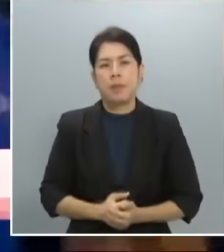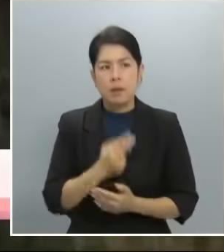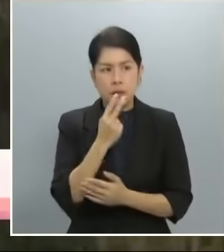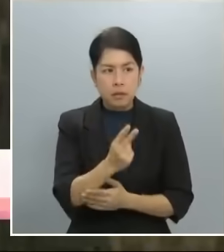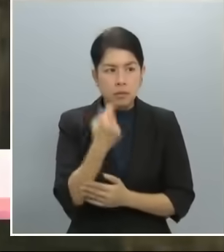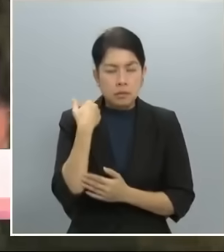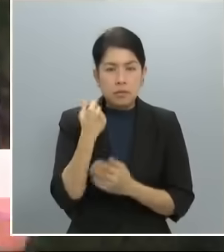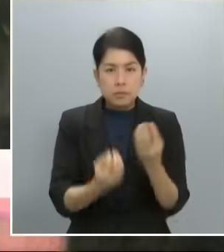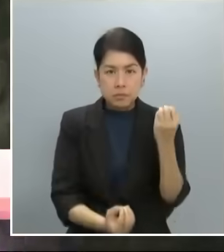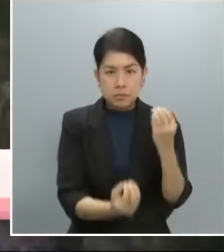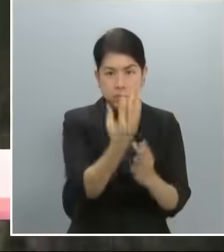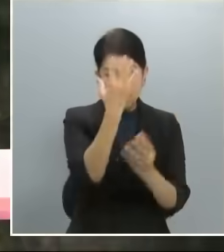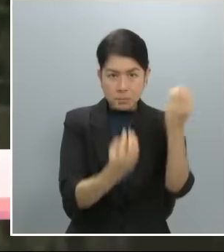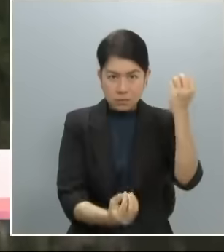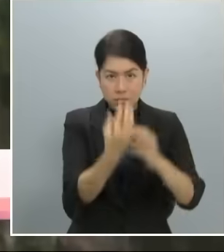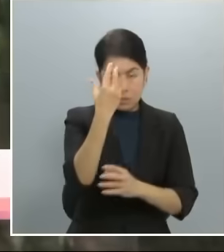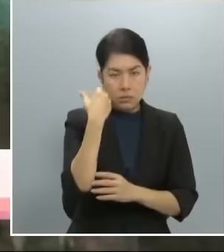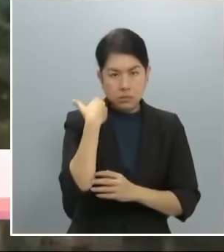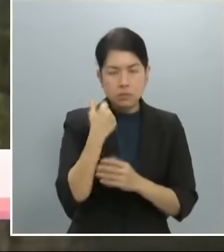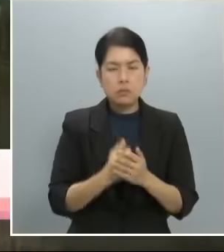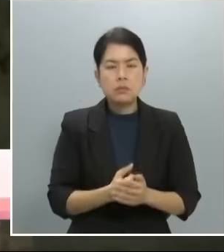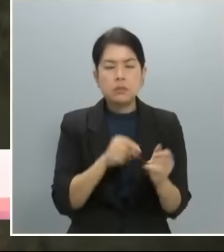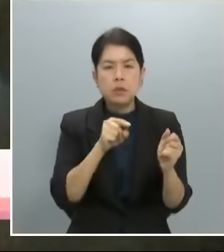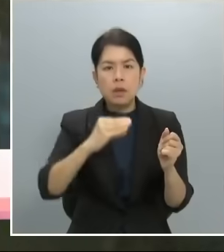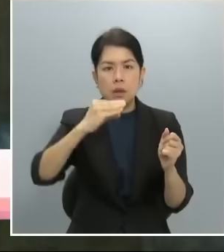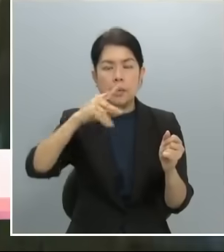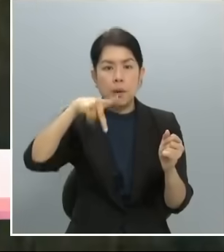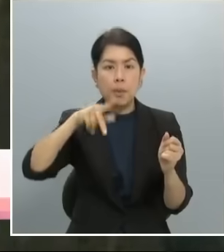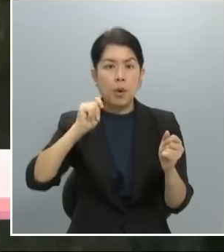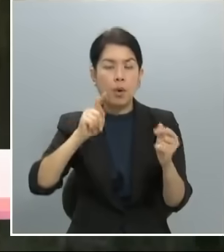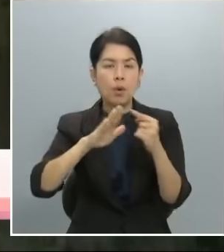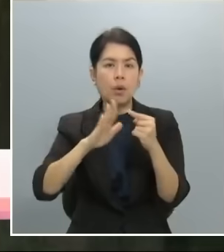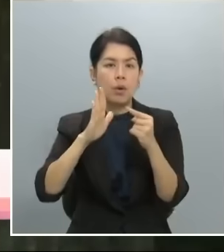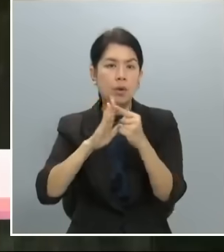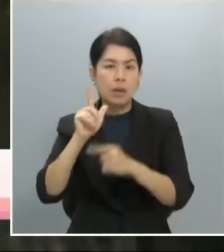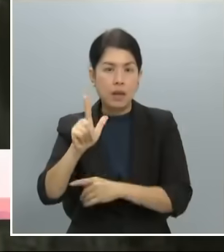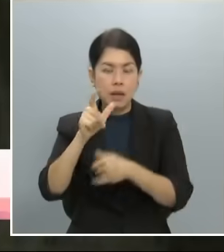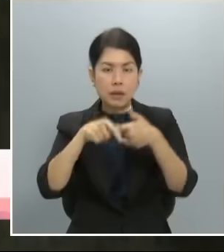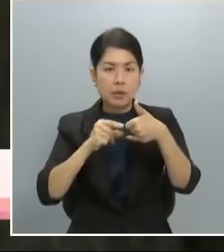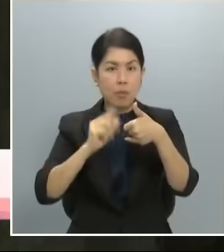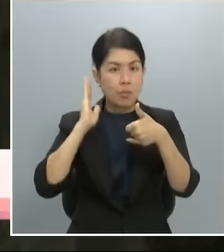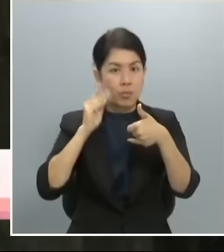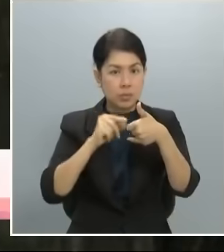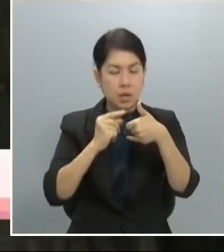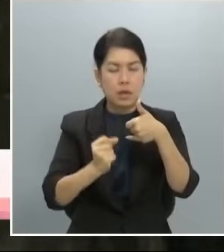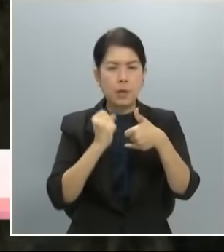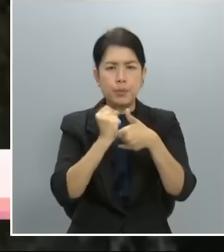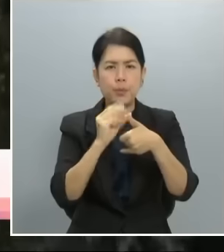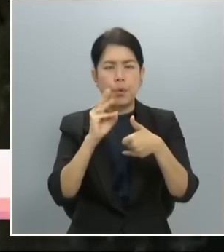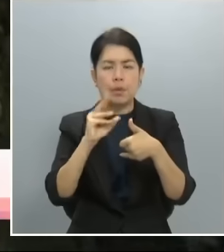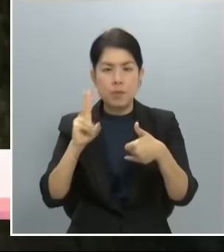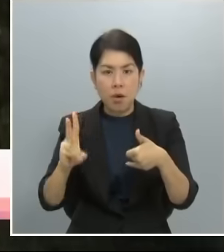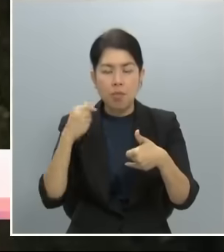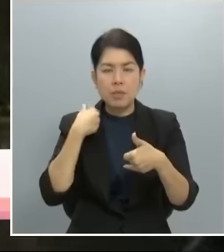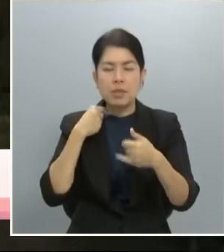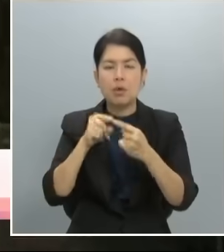ยี่มุ่ยนะครับที่ตำบลท่าเสานะฮะที่โพทะเลพิจิตรมีคนร้ายครับชื่อนายสมบัติฮะอายุ 62ปีไปชุด